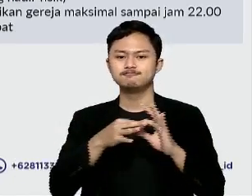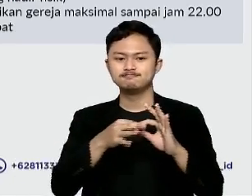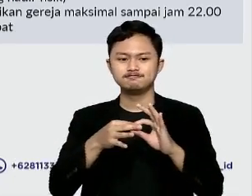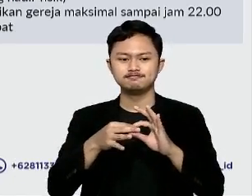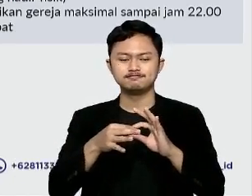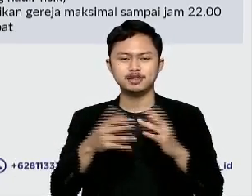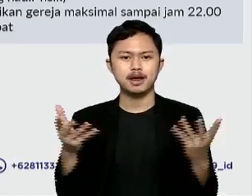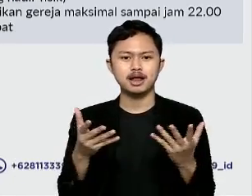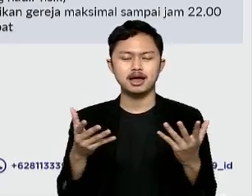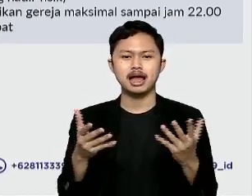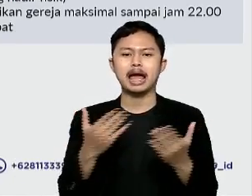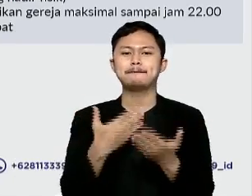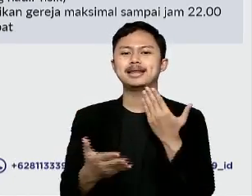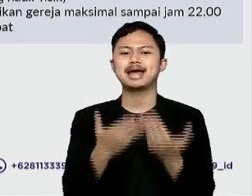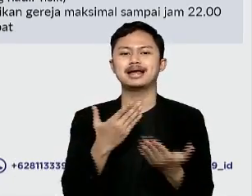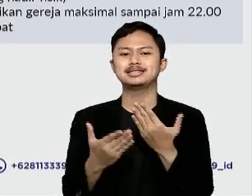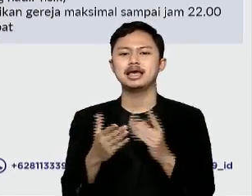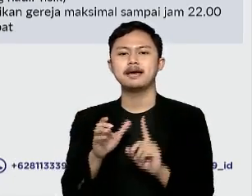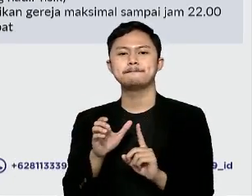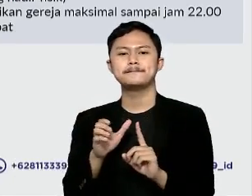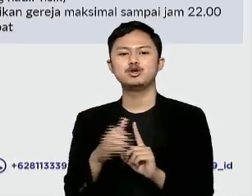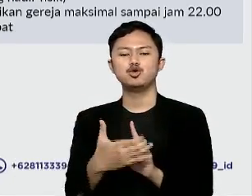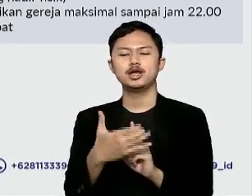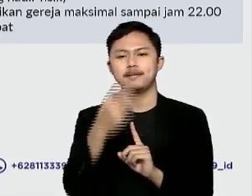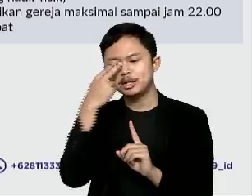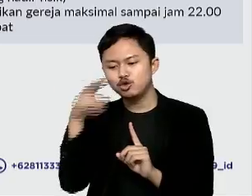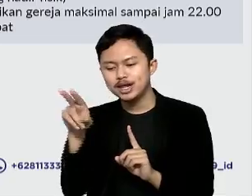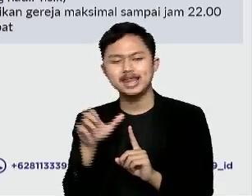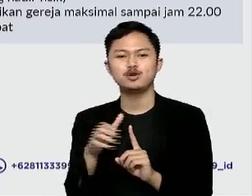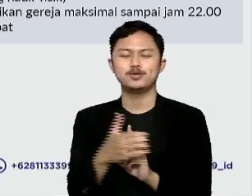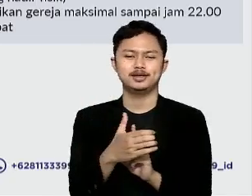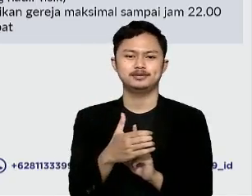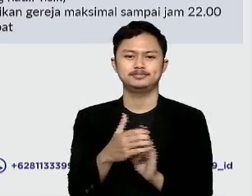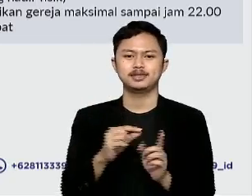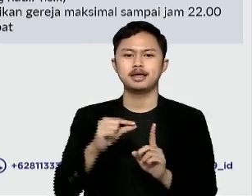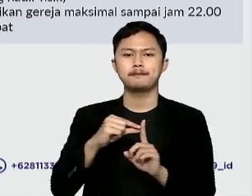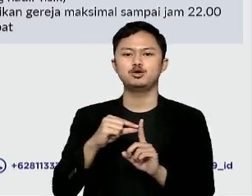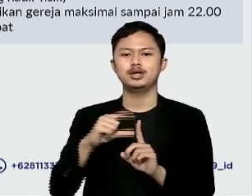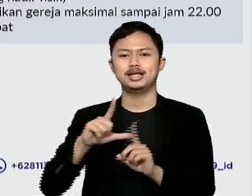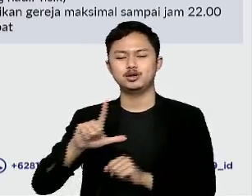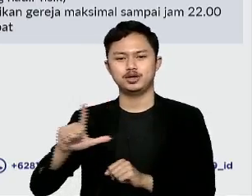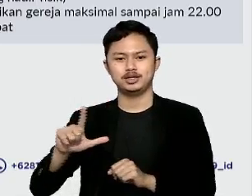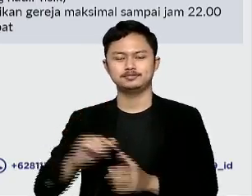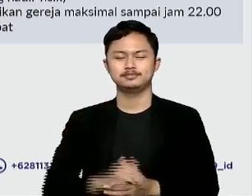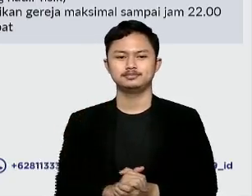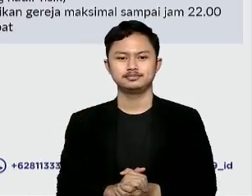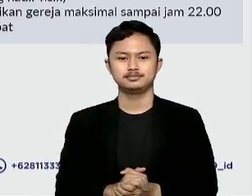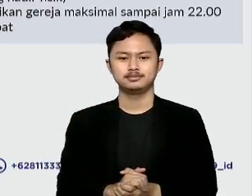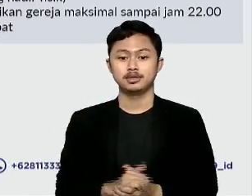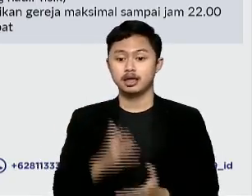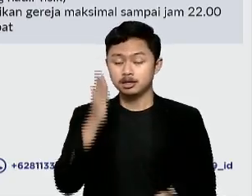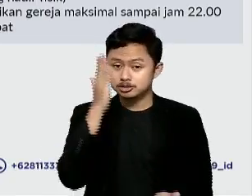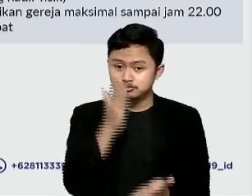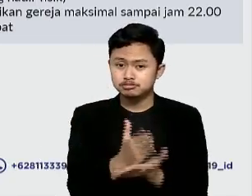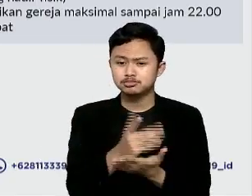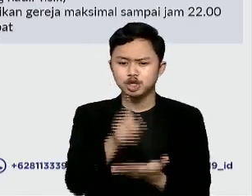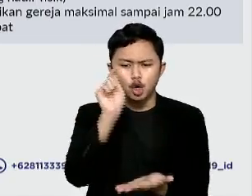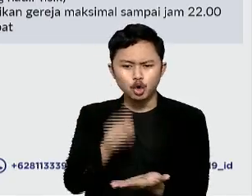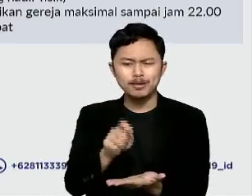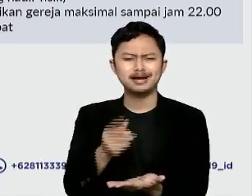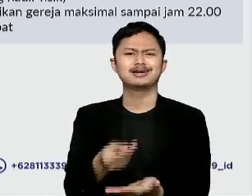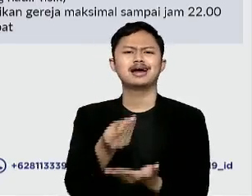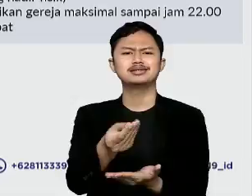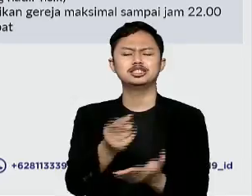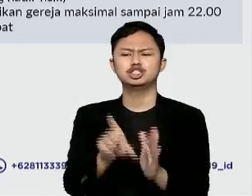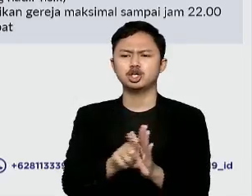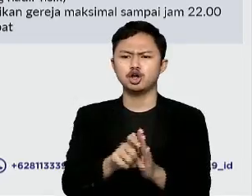menggunakan peduli lindungi. Kemudian upaya pembinaan, contohnya penegakan kedisiplinan, pemberian sanksi,